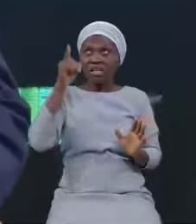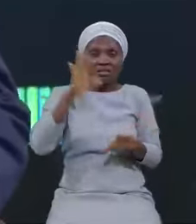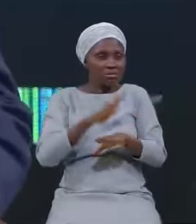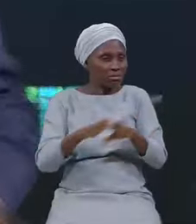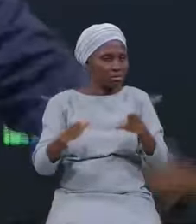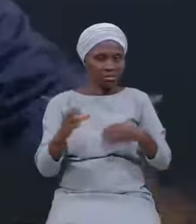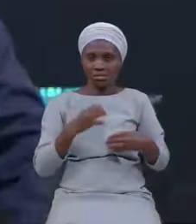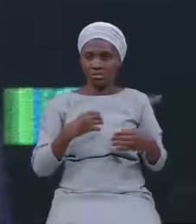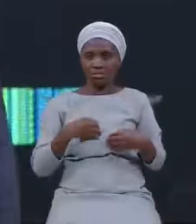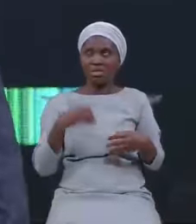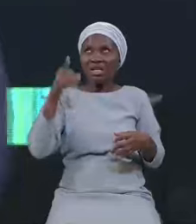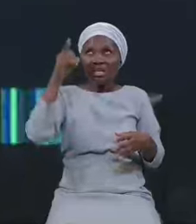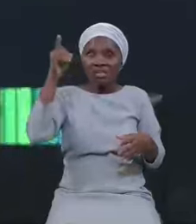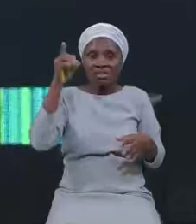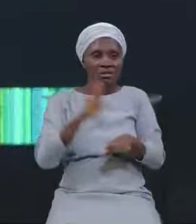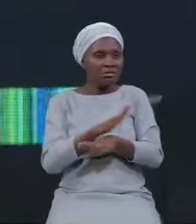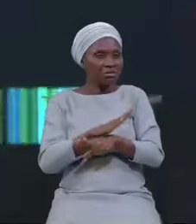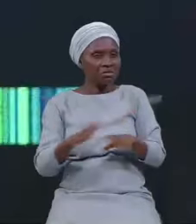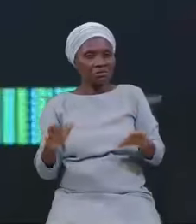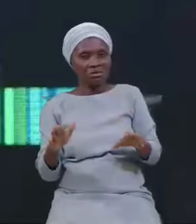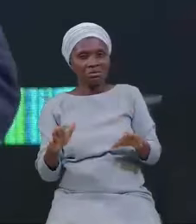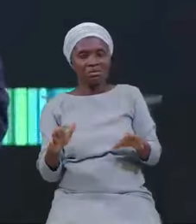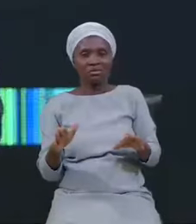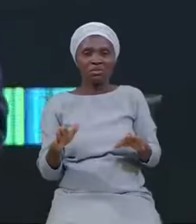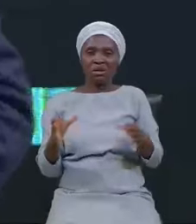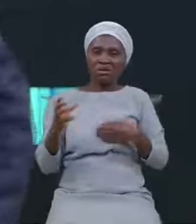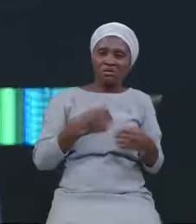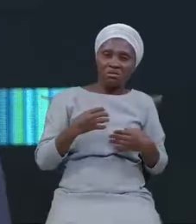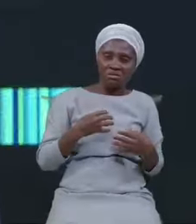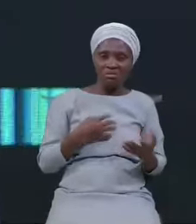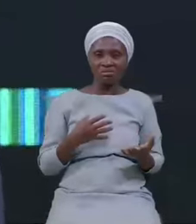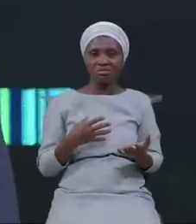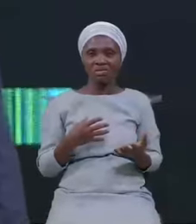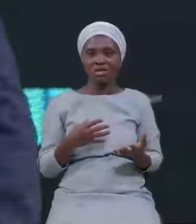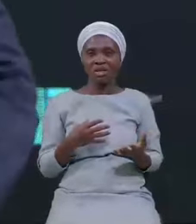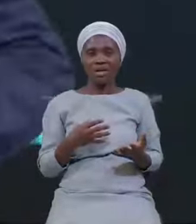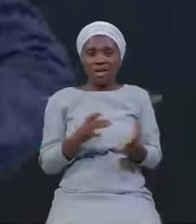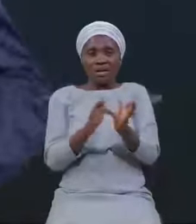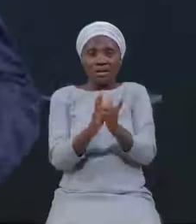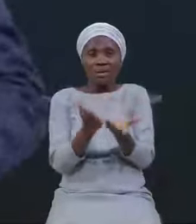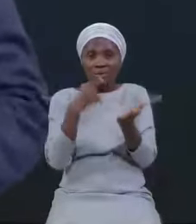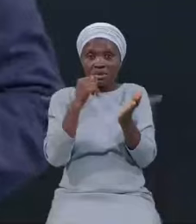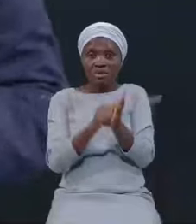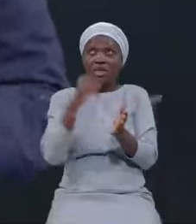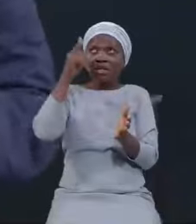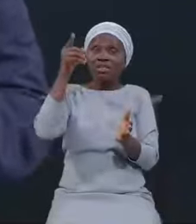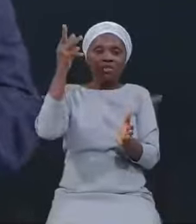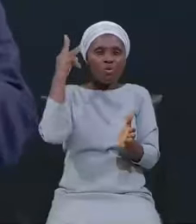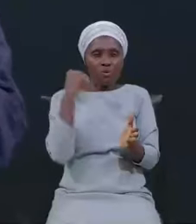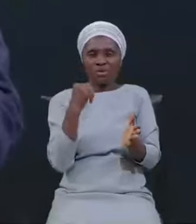Il n'a pas feinté cela. On dit, il était opprimé. Comprenez, comment il a été